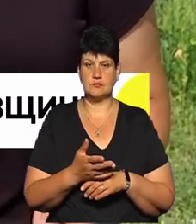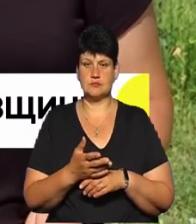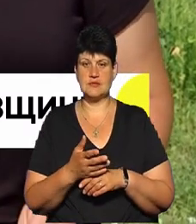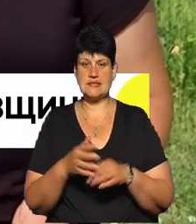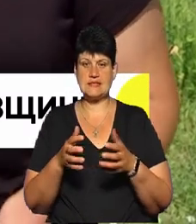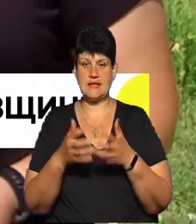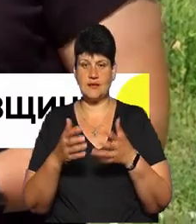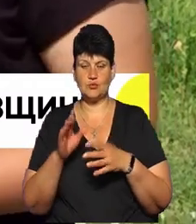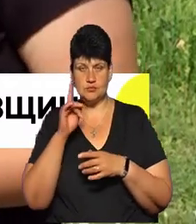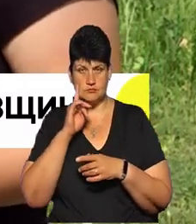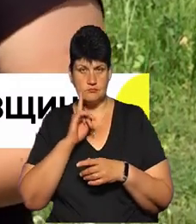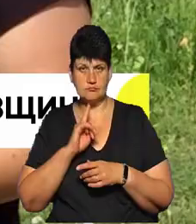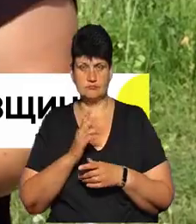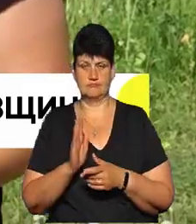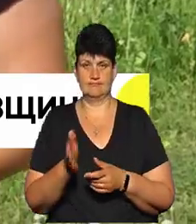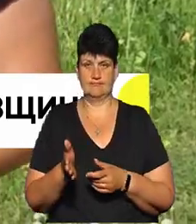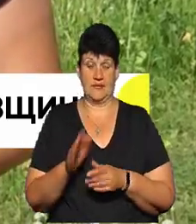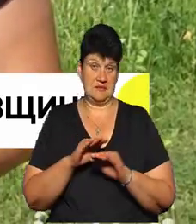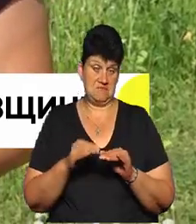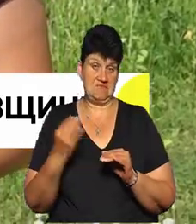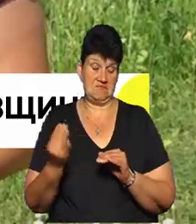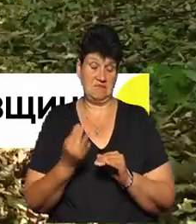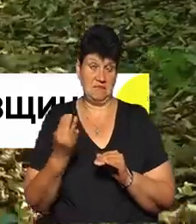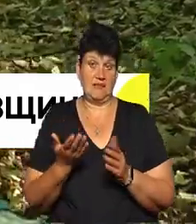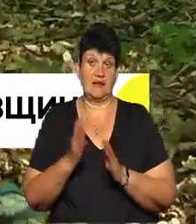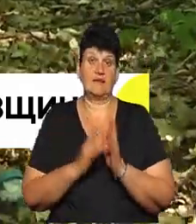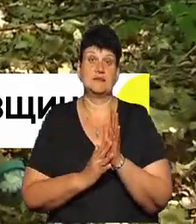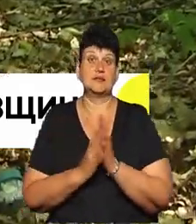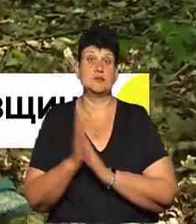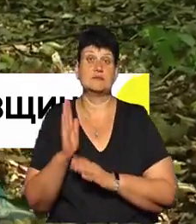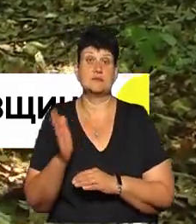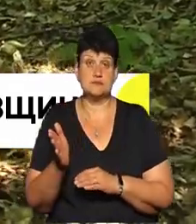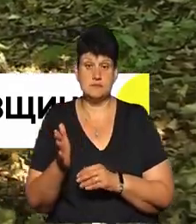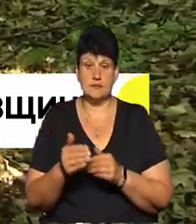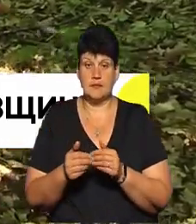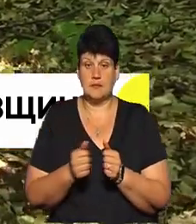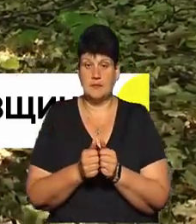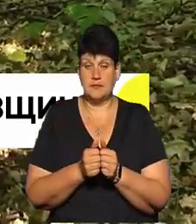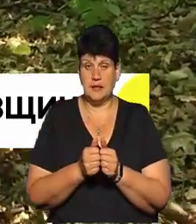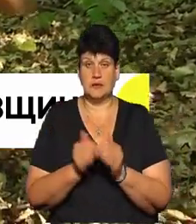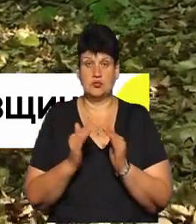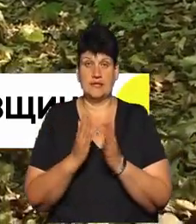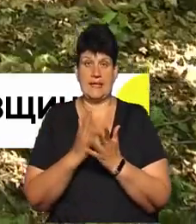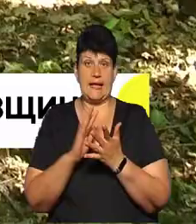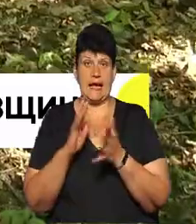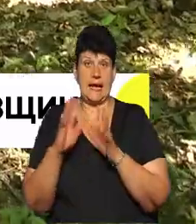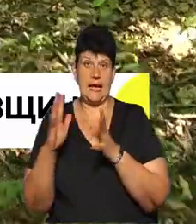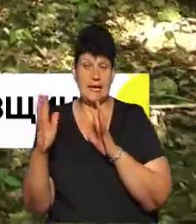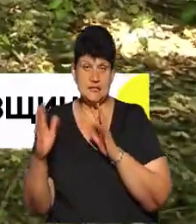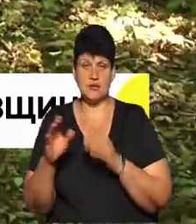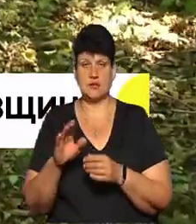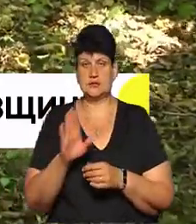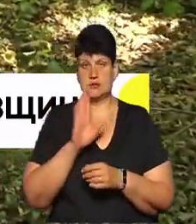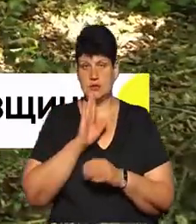салатика, буде смачно. І дітям цікаво, яке воно виросте. Поблизу їхнього будинку є ліс. Олександра